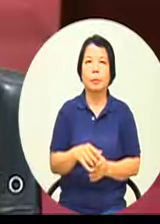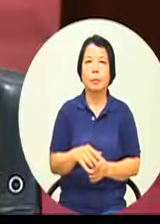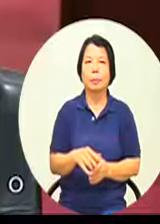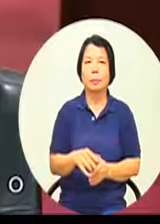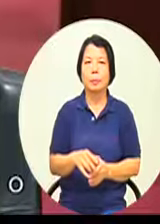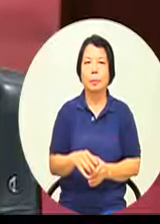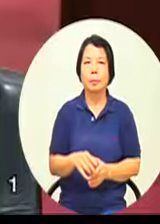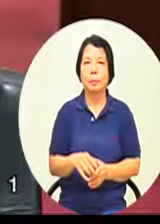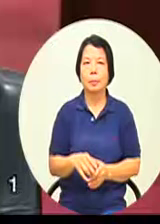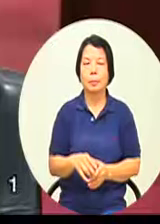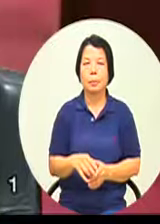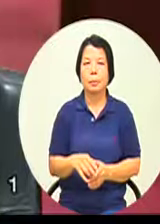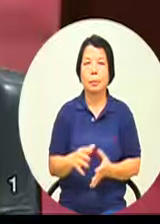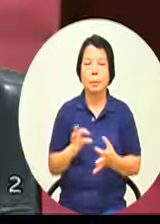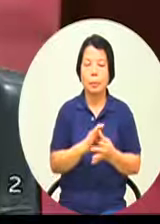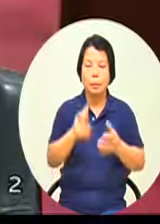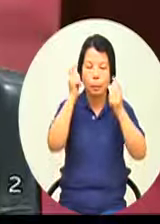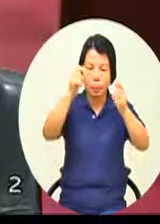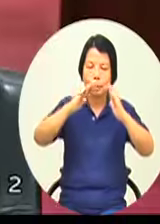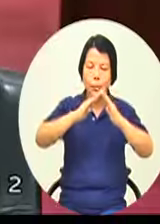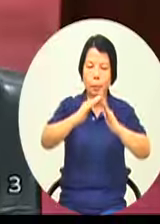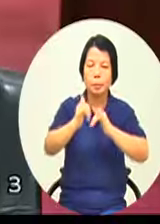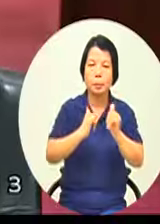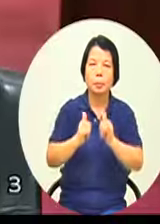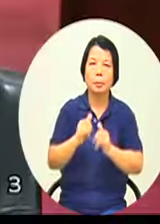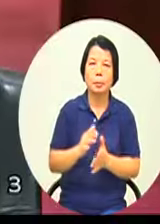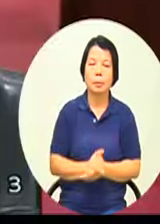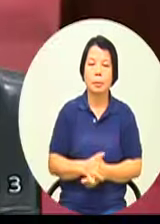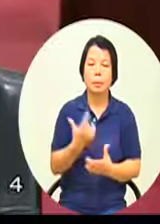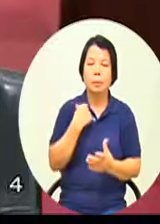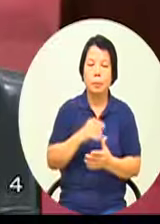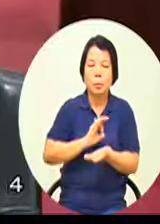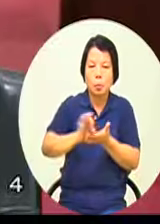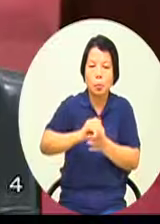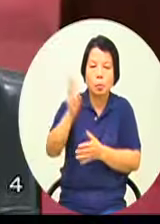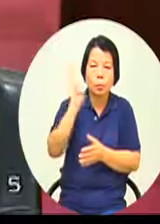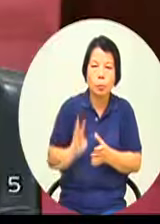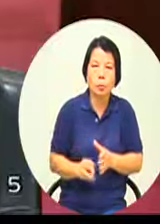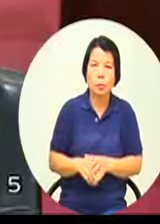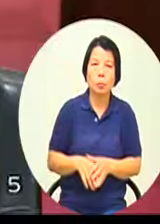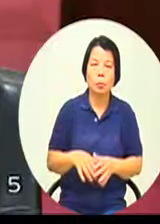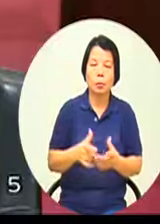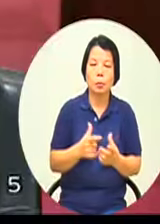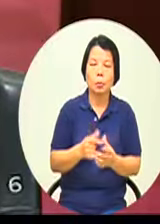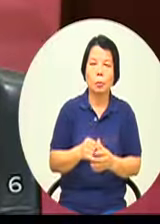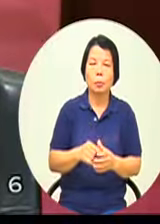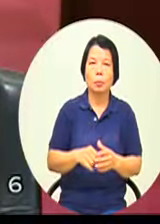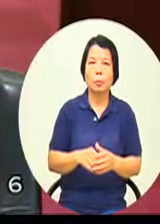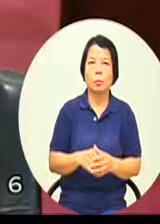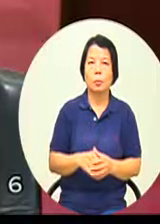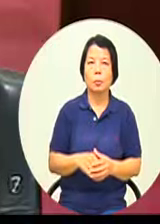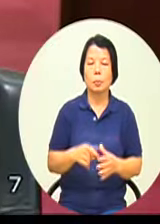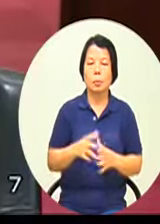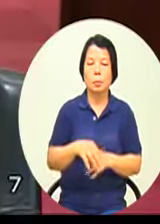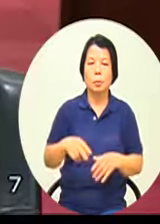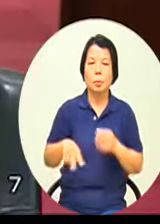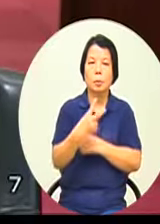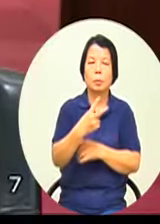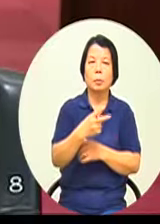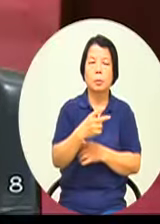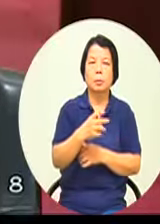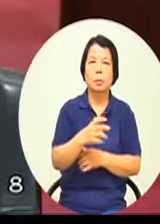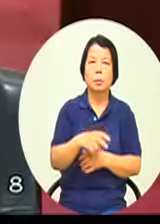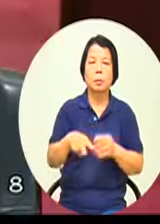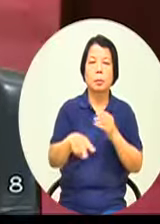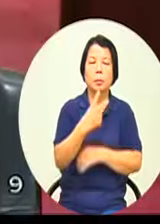讲，因为咱高雄市的市民呢，对不对？甲永聚的单位对不对？永聚的市民遐济对不对？277万几个人口